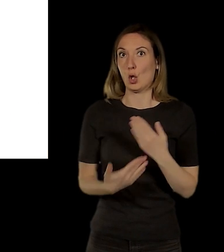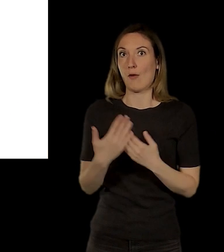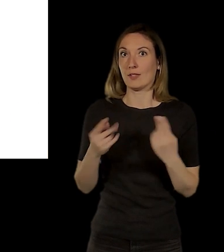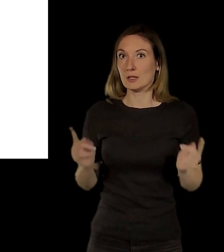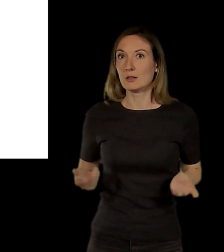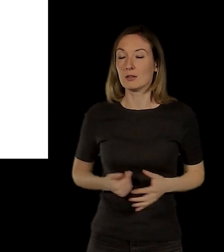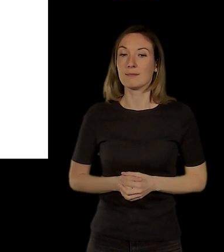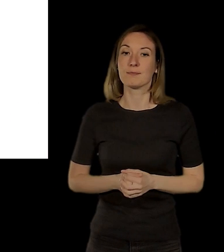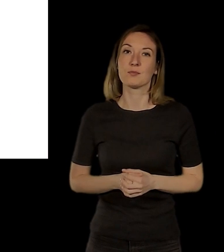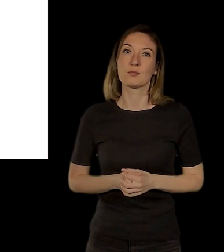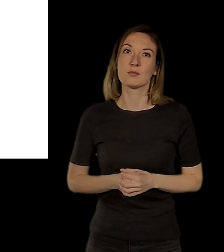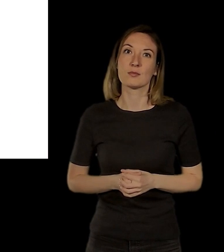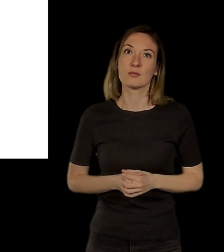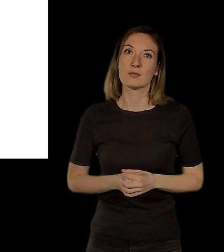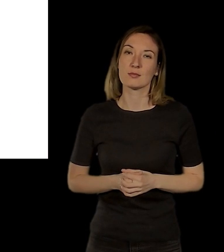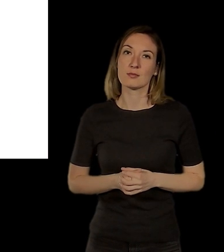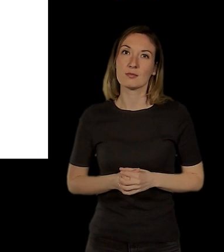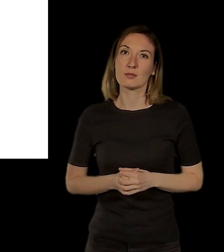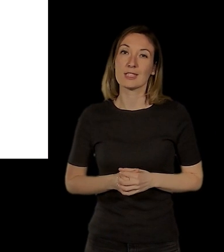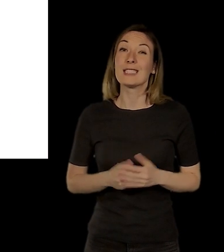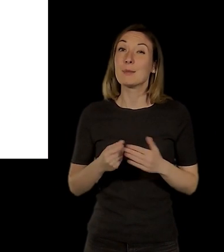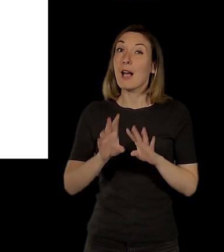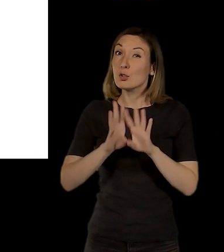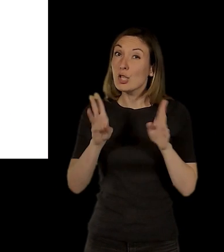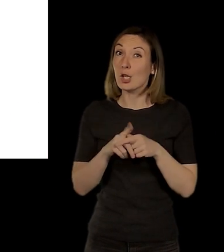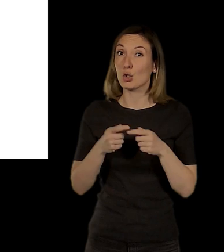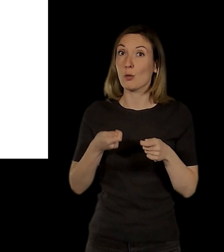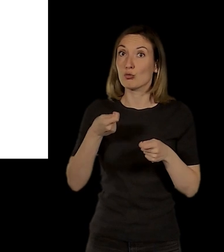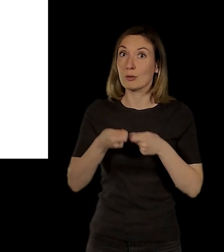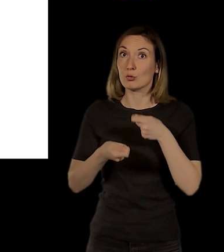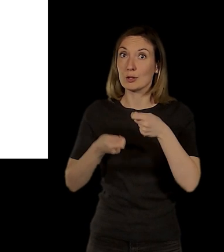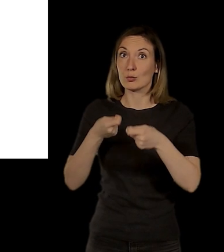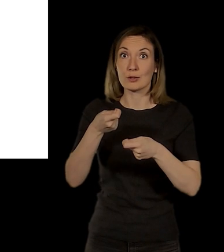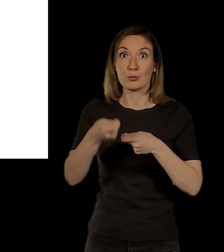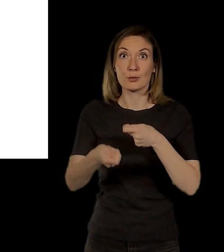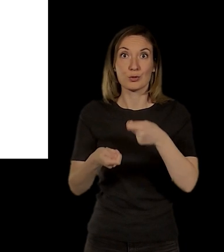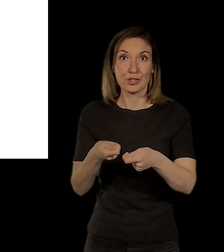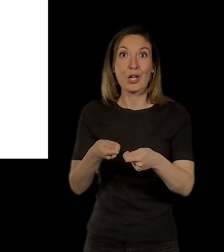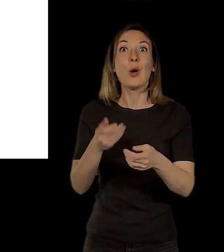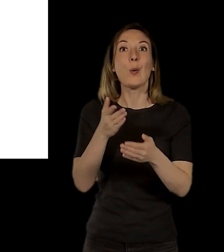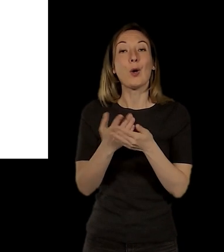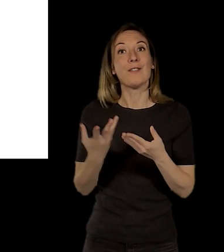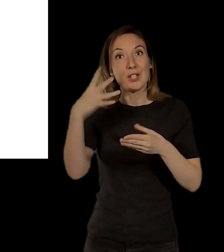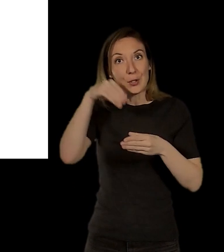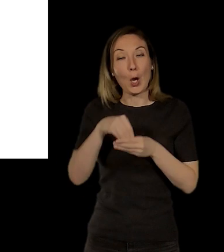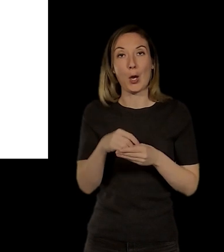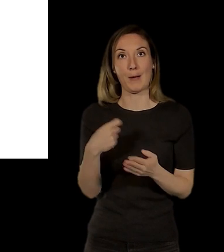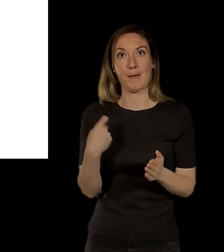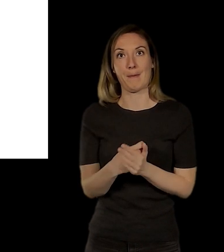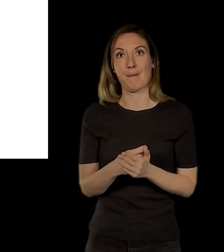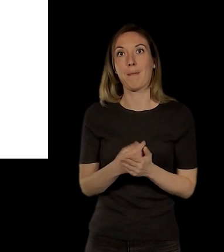magistrály. A vlastně tady ty prvky vlastně jsou ty ingredience, ze kterých se ten park skládá.